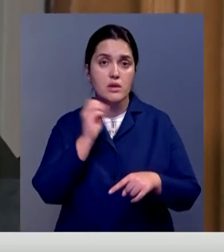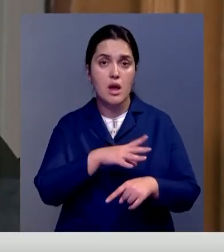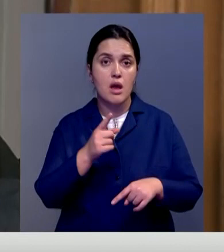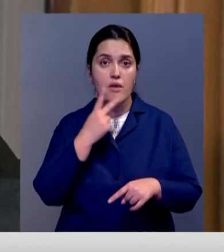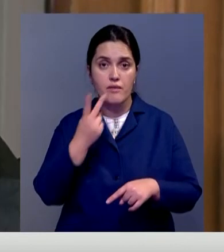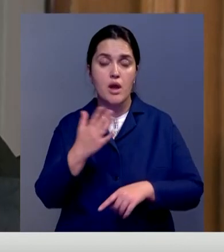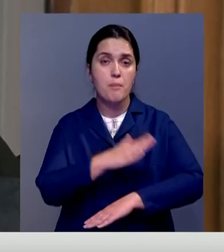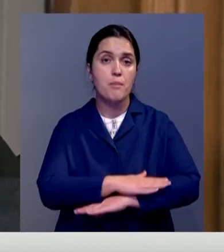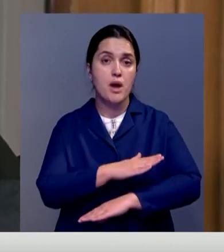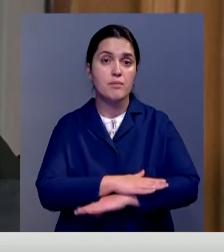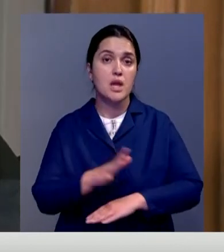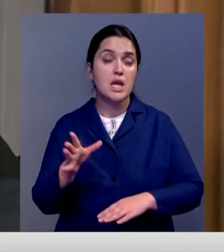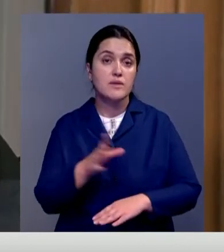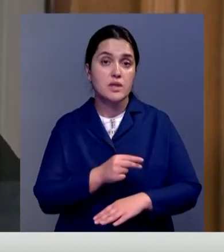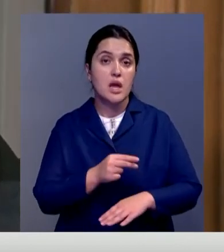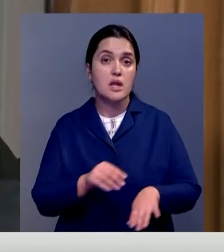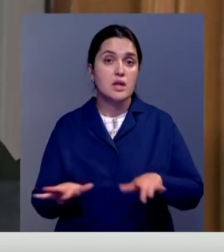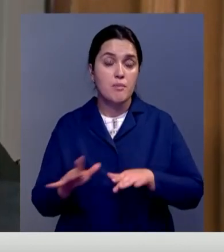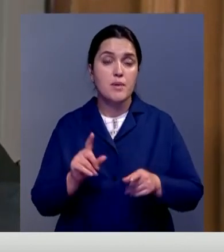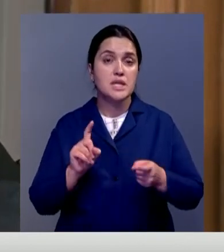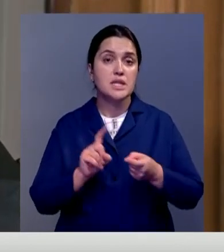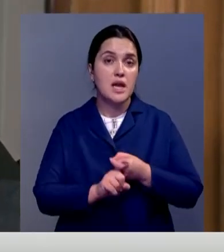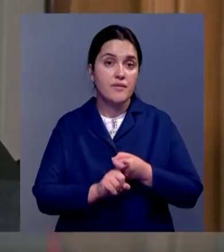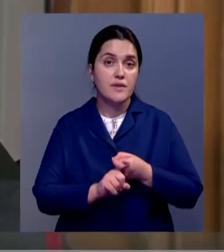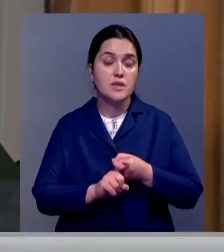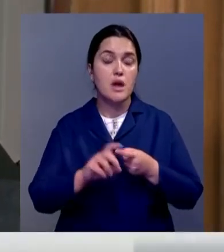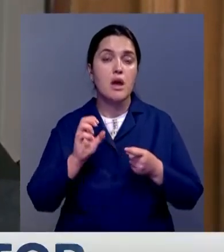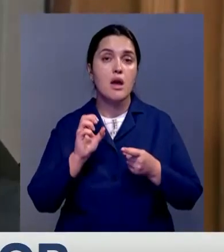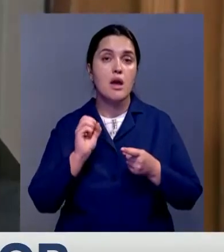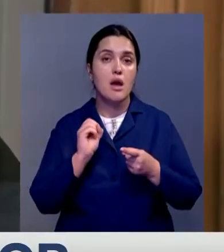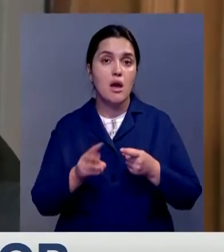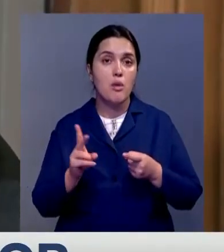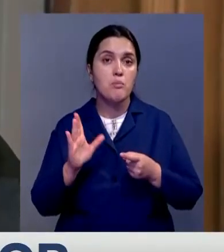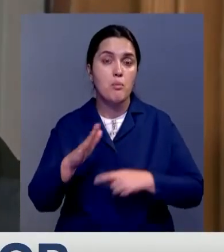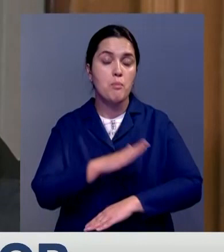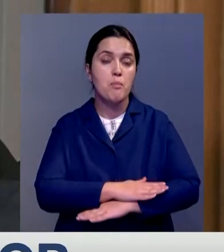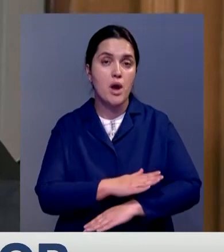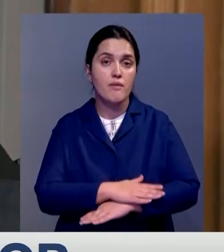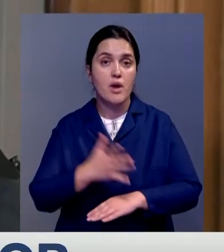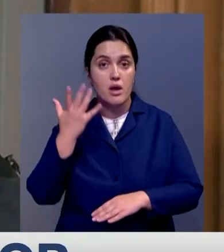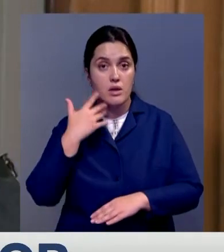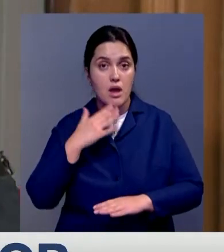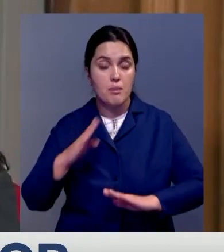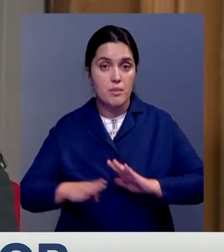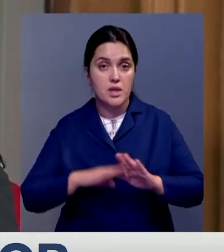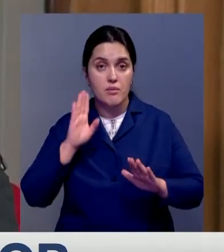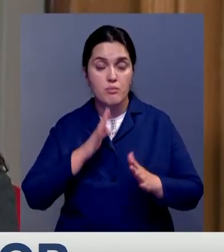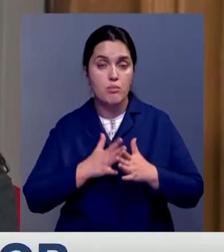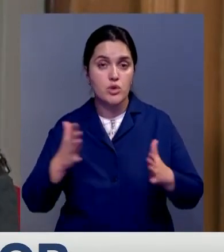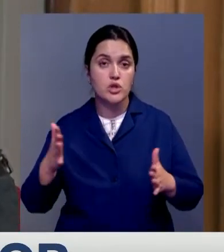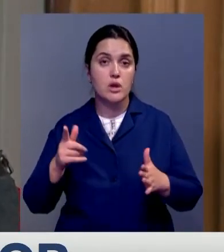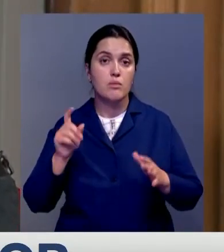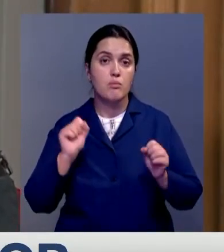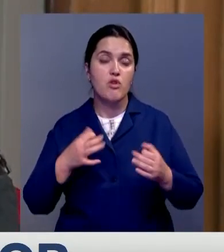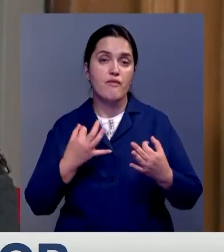поведение так что вся эта операция во многом зависит от того как отреагируют млекопитающие когда подними окажется больше воды и они